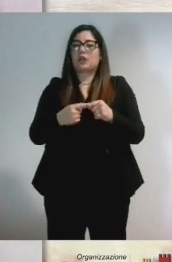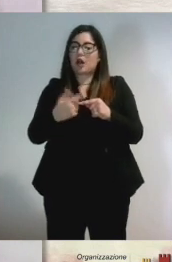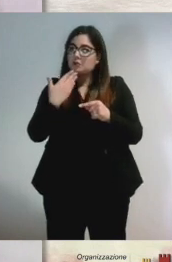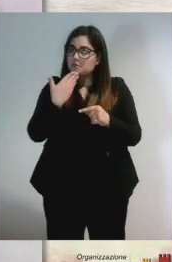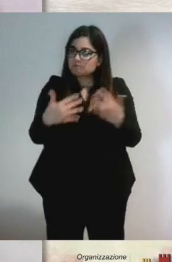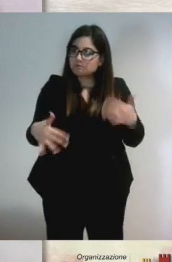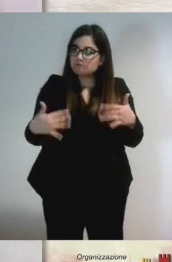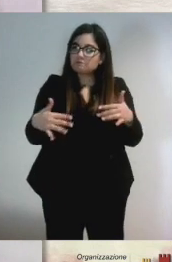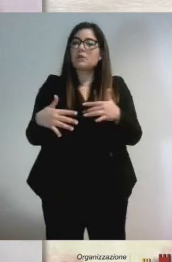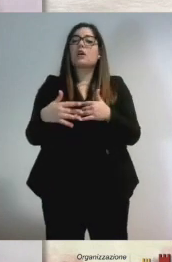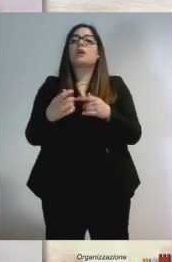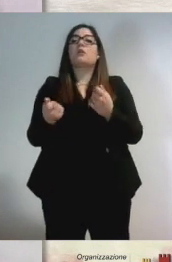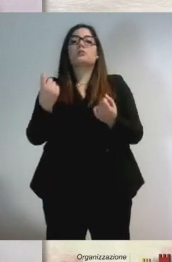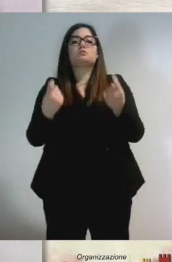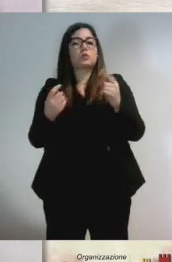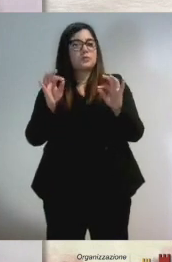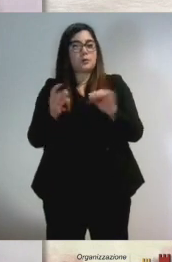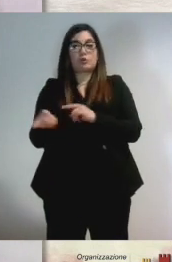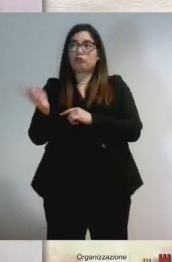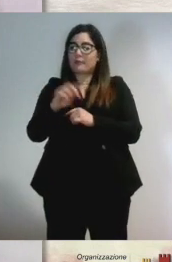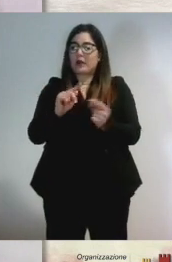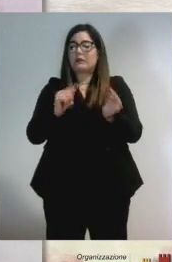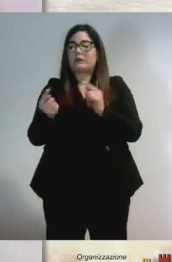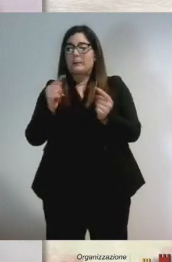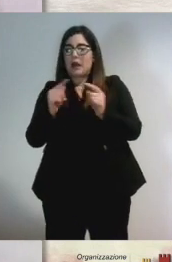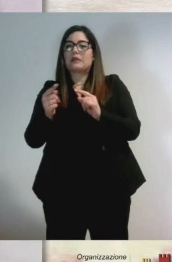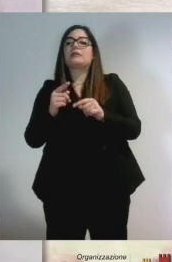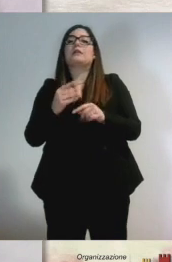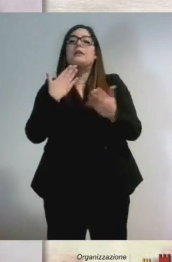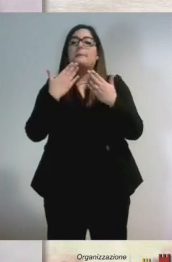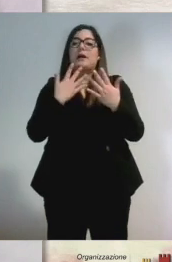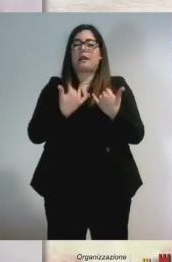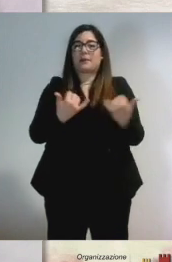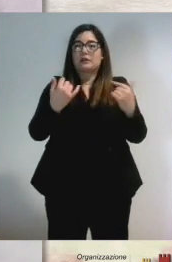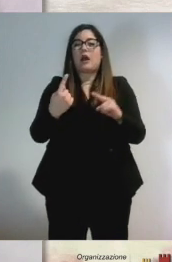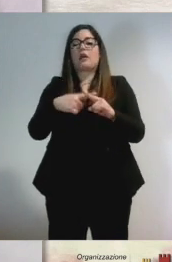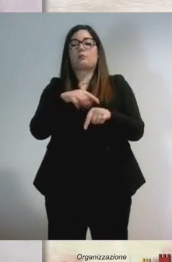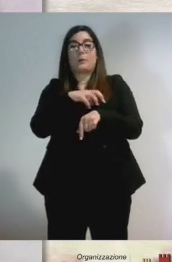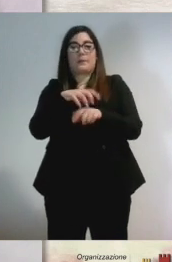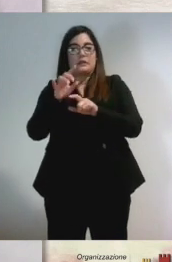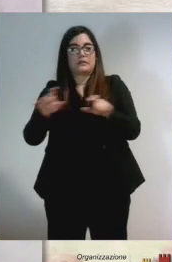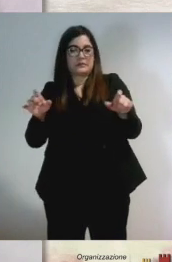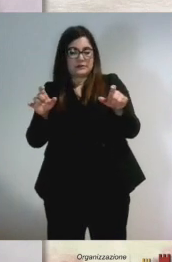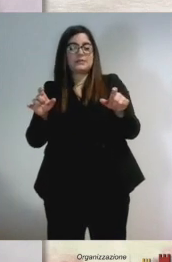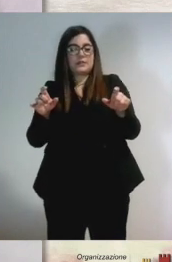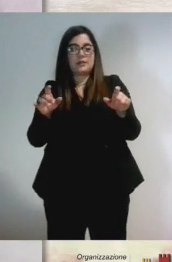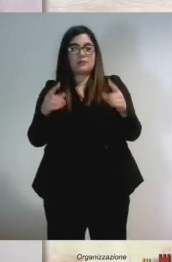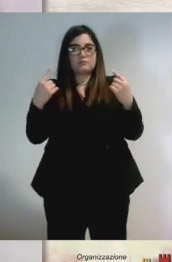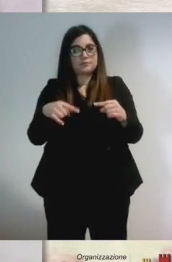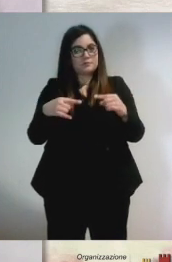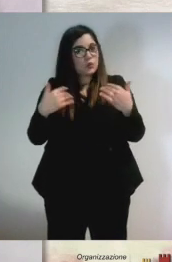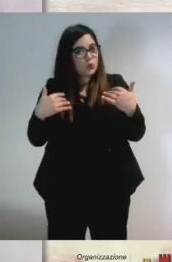spunti di domani nei dibattiti con i parlamentari con i ministri è un bagaglio prezioso